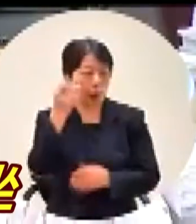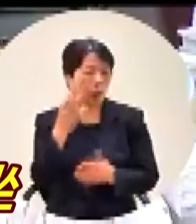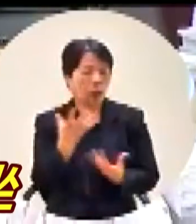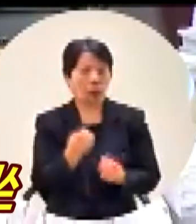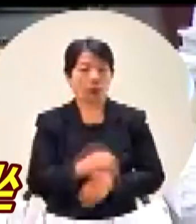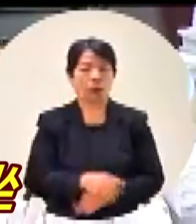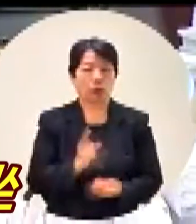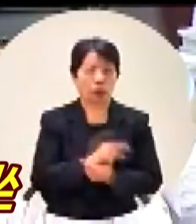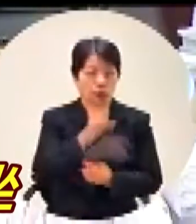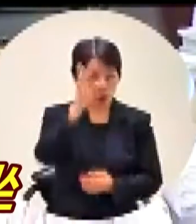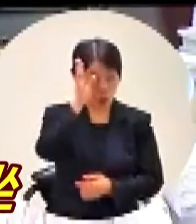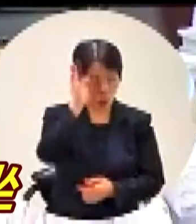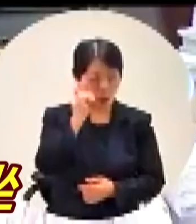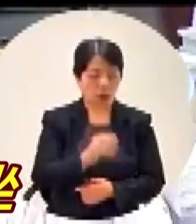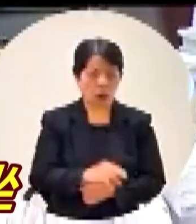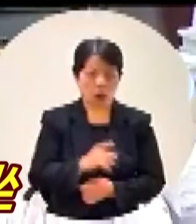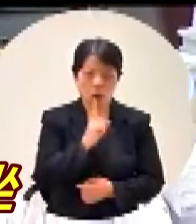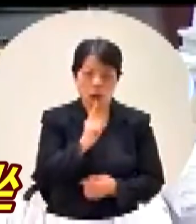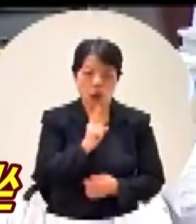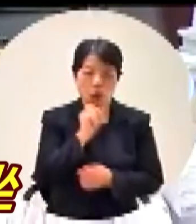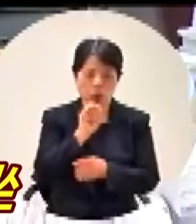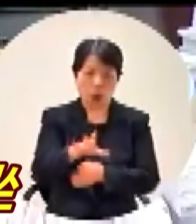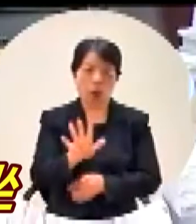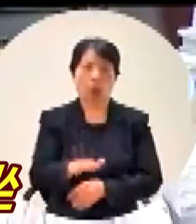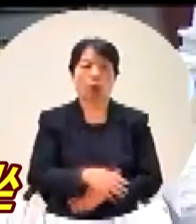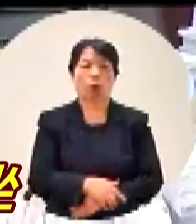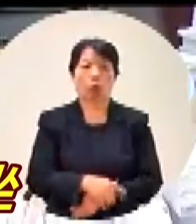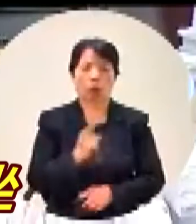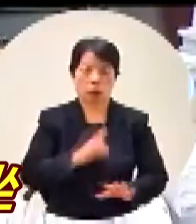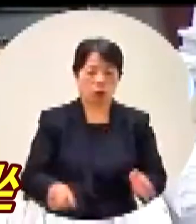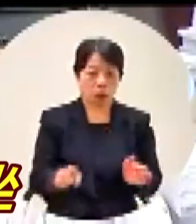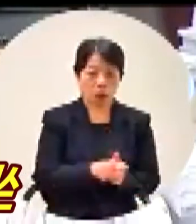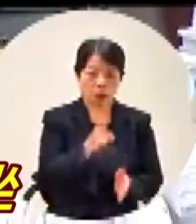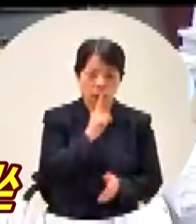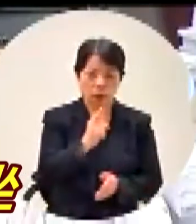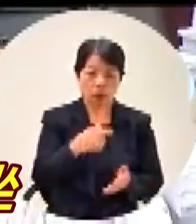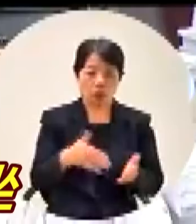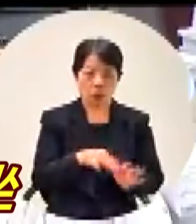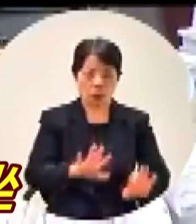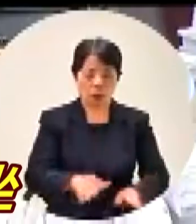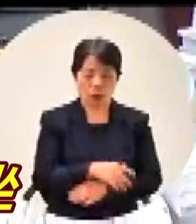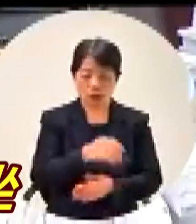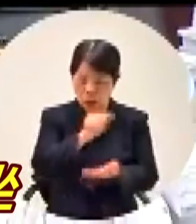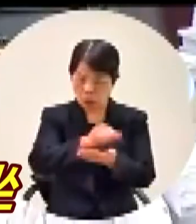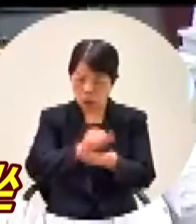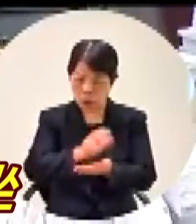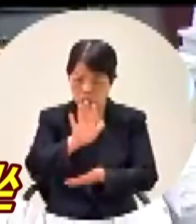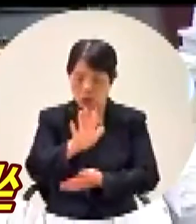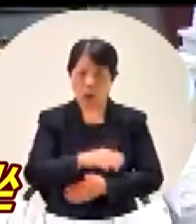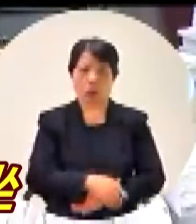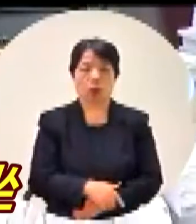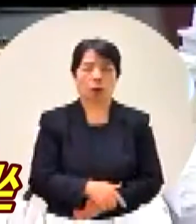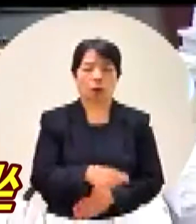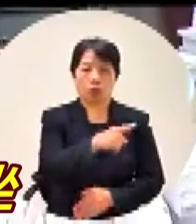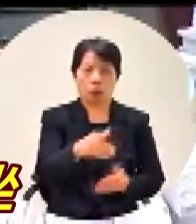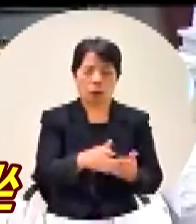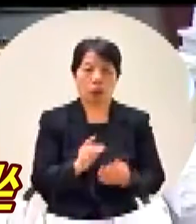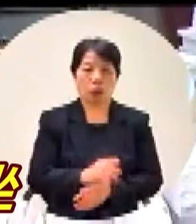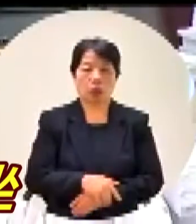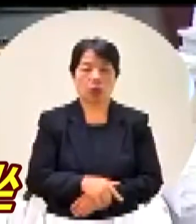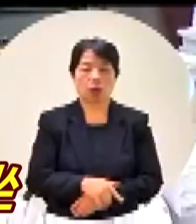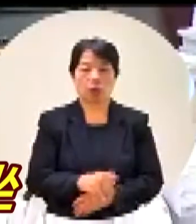贞昌也告诉过你，这一辈子讲过的话都会被检验，所以他是骗神明